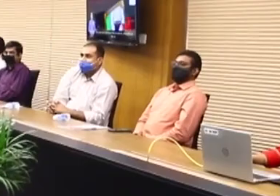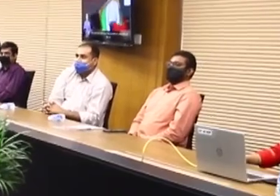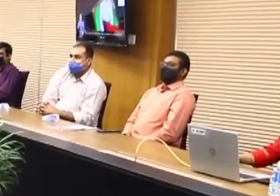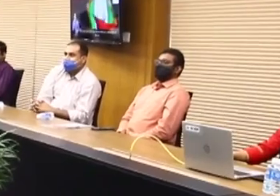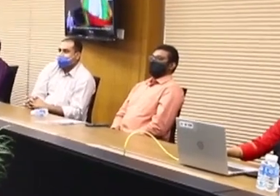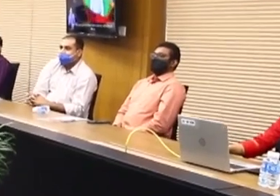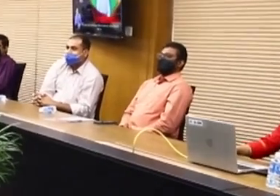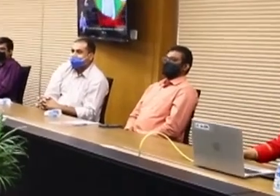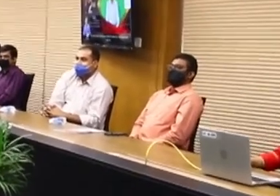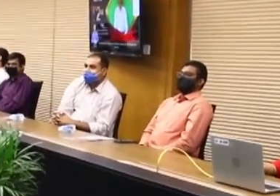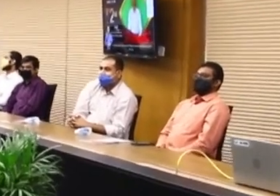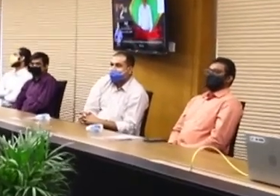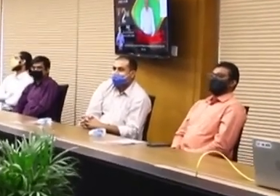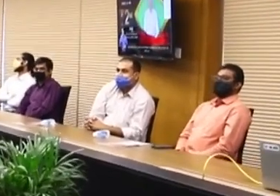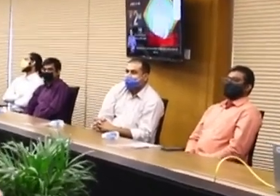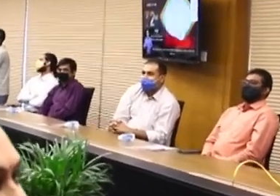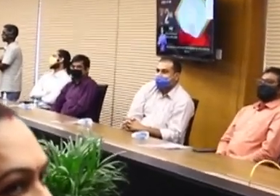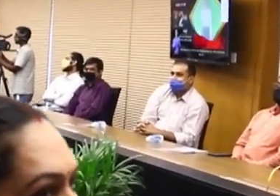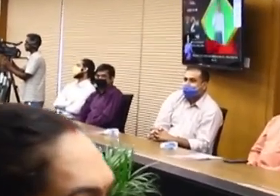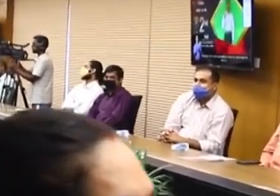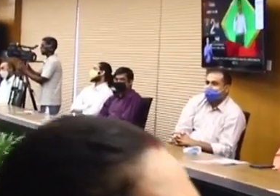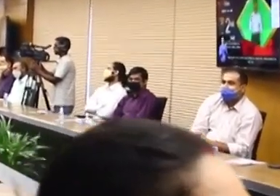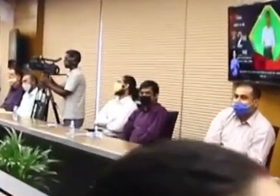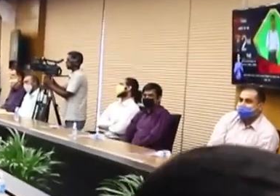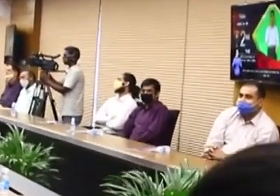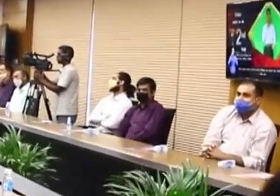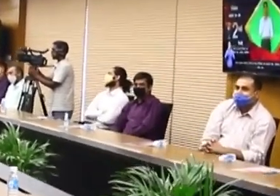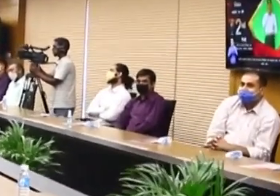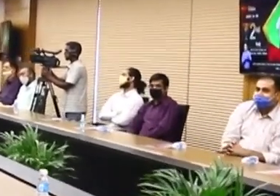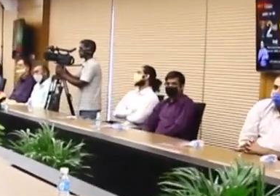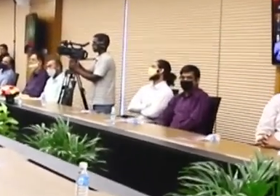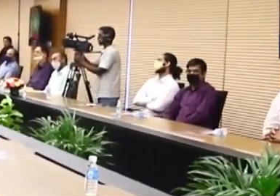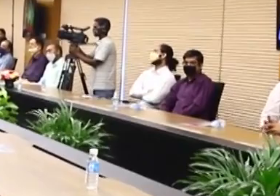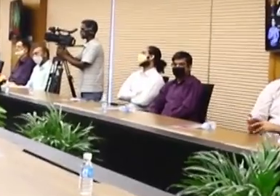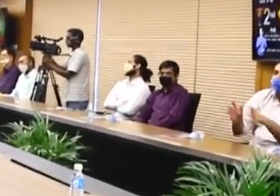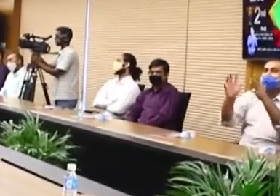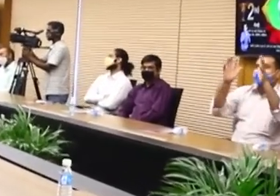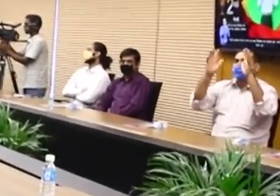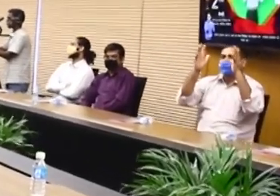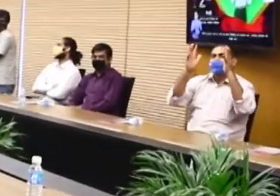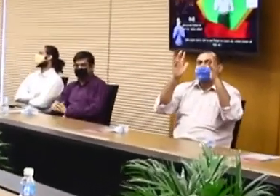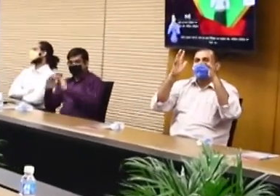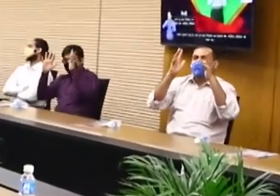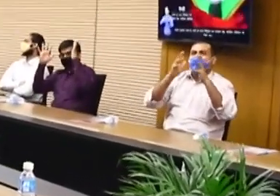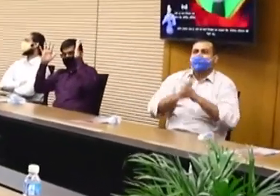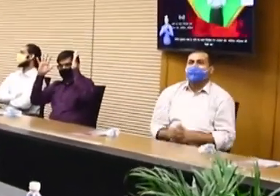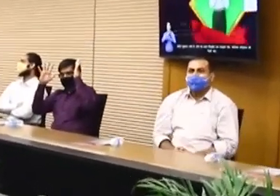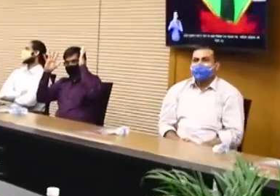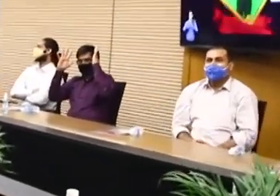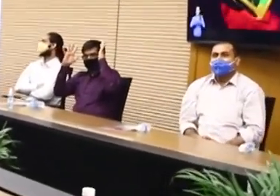द्वितीय पुरस्कार जाता है वाणी एवं श्रवण निशक्ति जन कल्याण केंद्र सोनीपत हरियाणा की नैन्सी